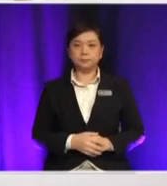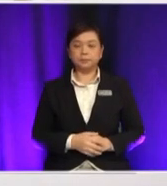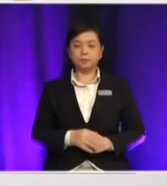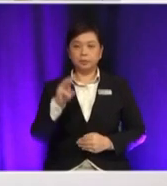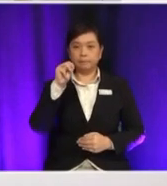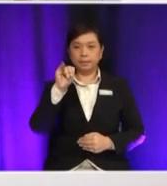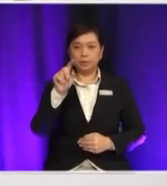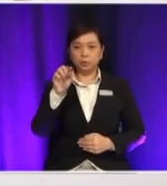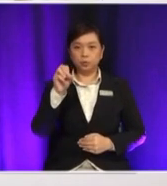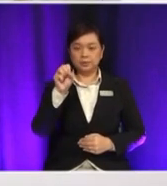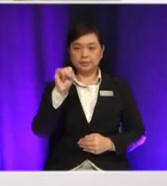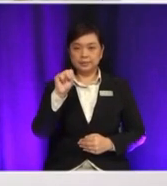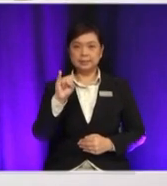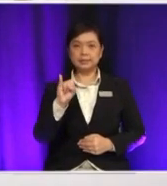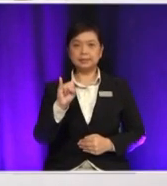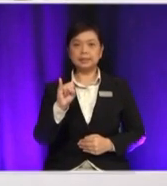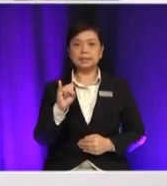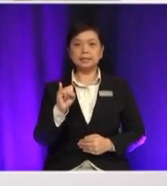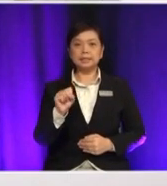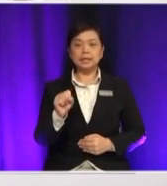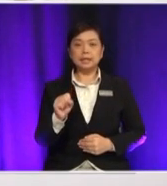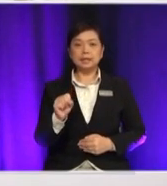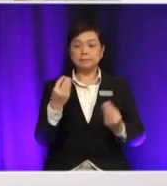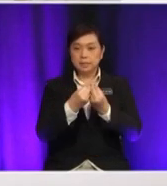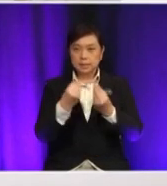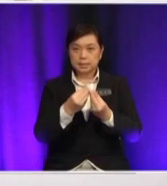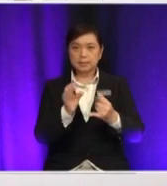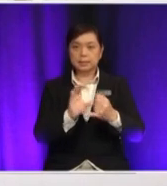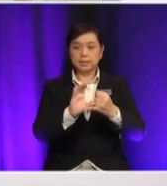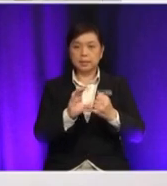ponsel anak adalah separuh ingat deh